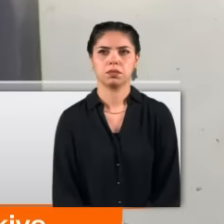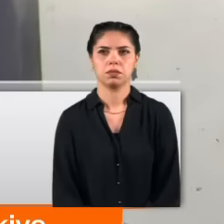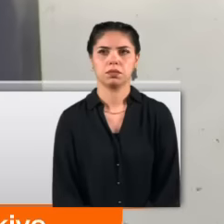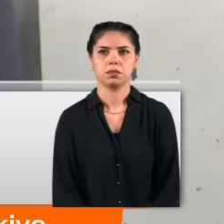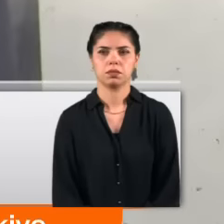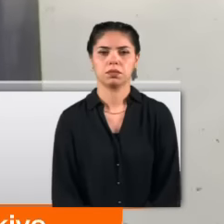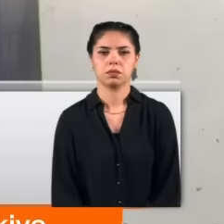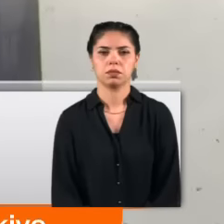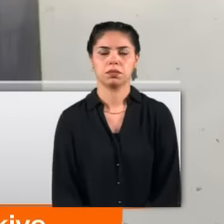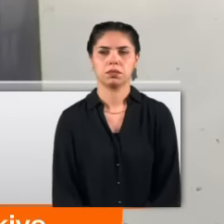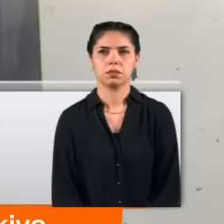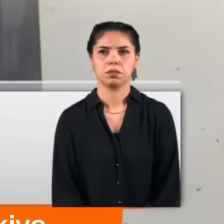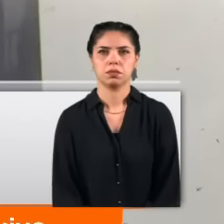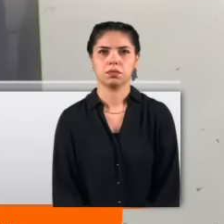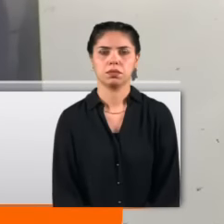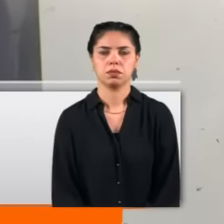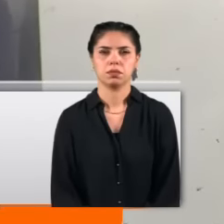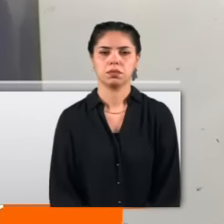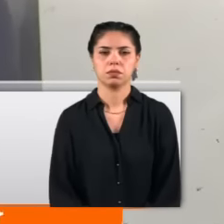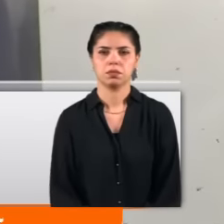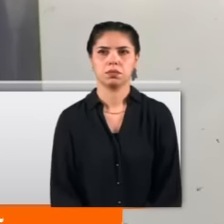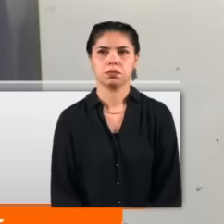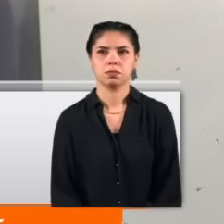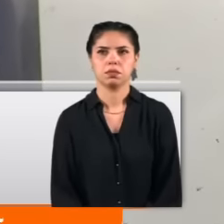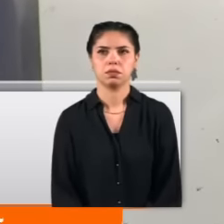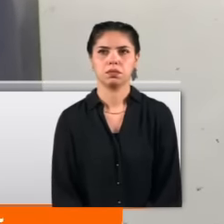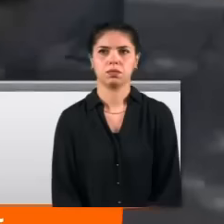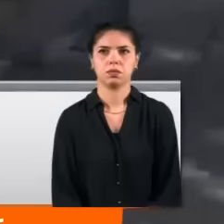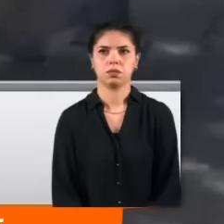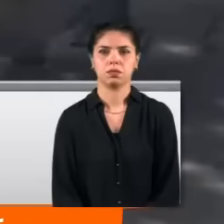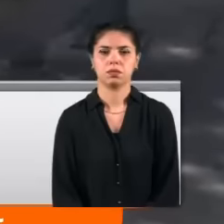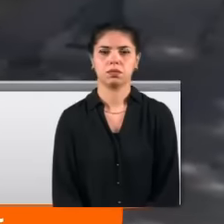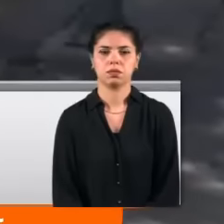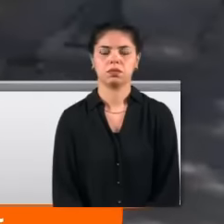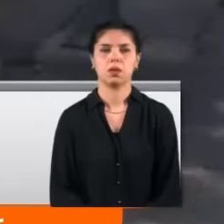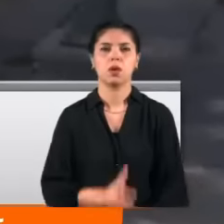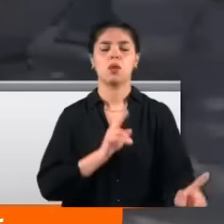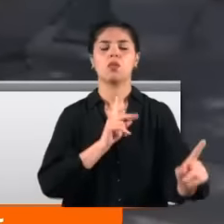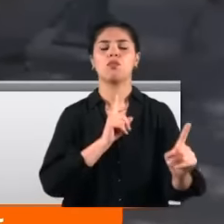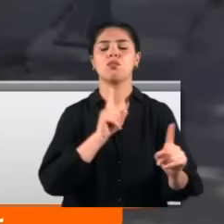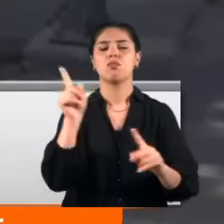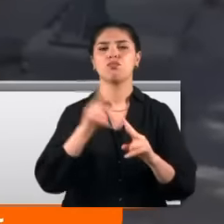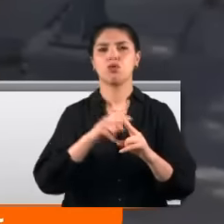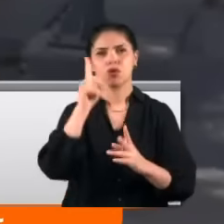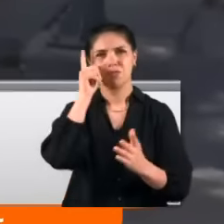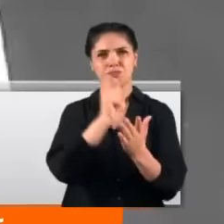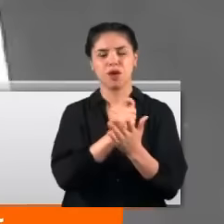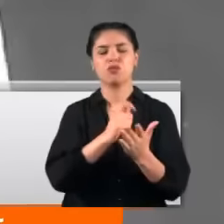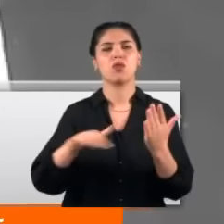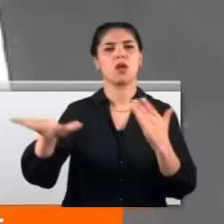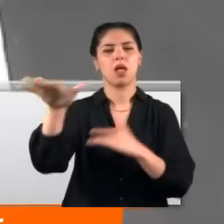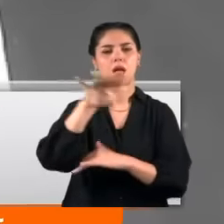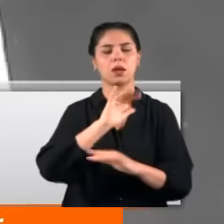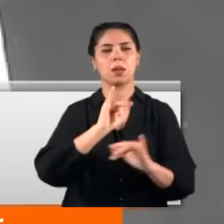var. 2 tane çeyrek, bir yüzük, bir de 1,5 milyar para. Soluğu karakolda alan mahalle sakinleri Bakkal Ahmet